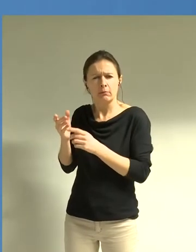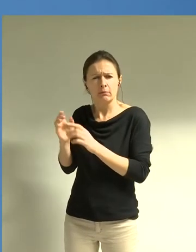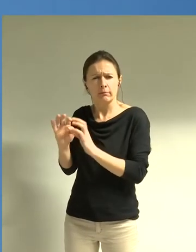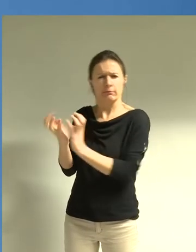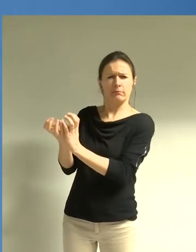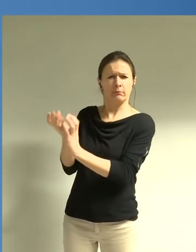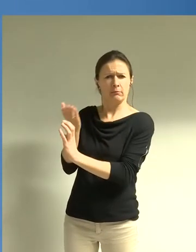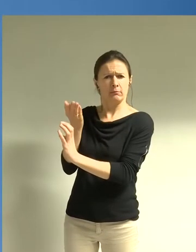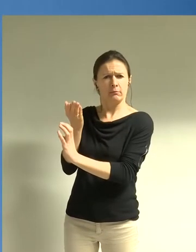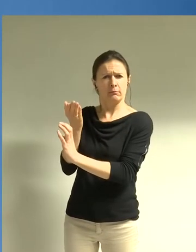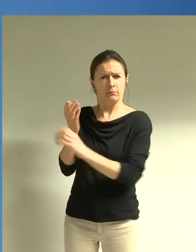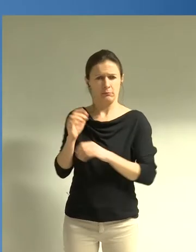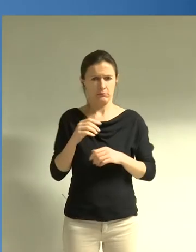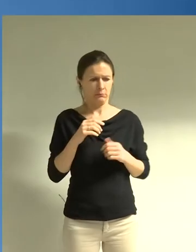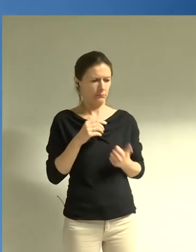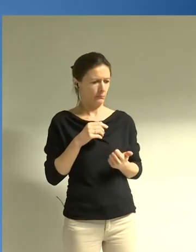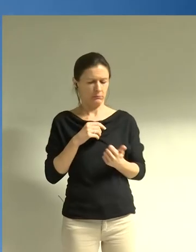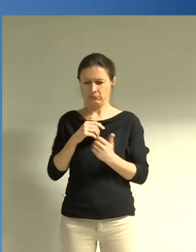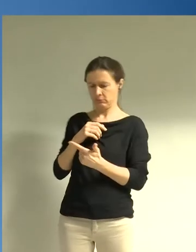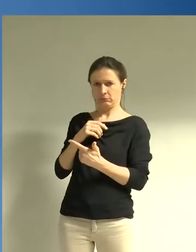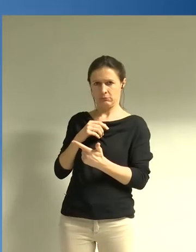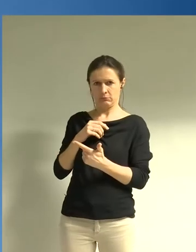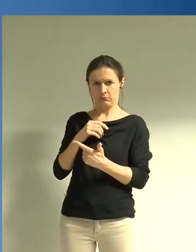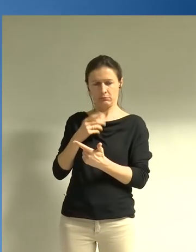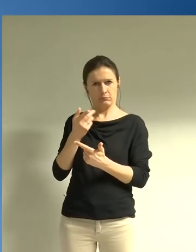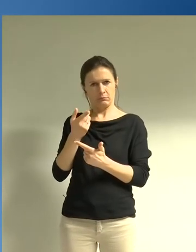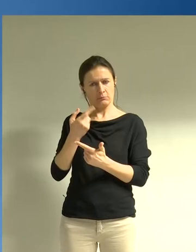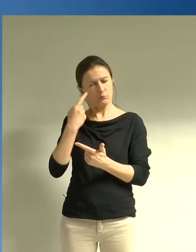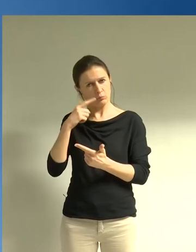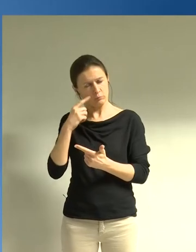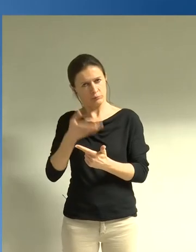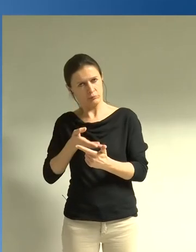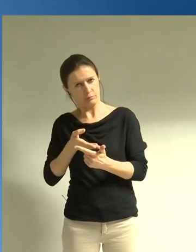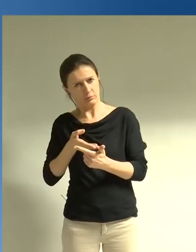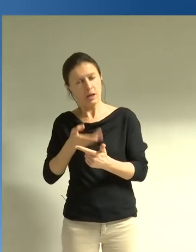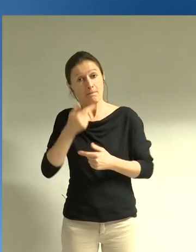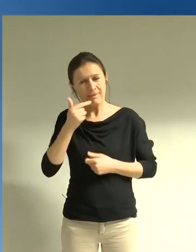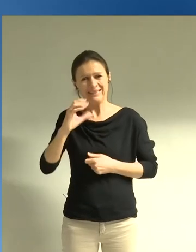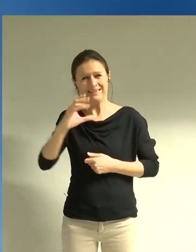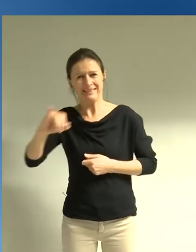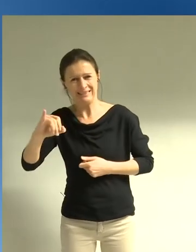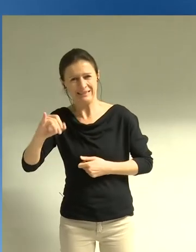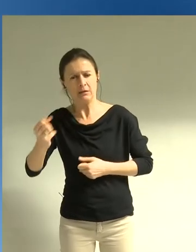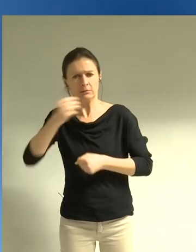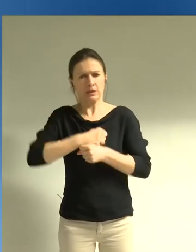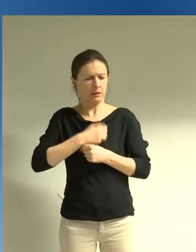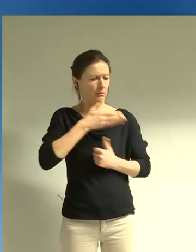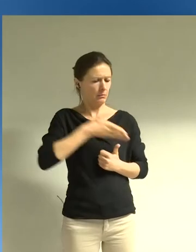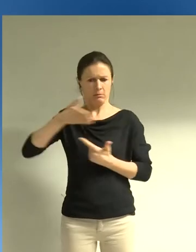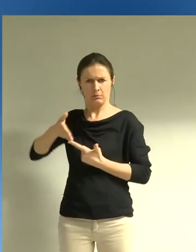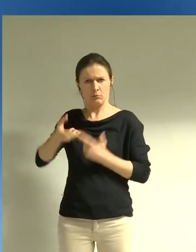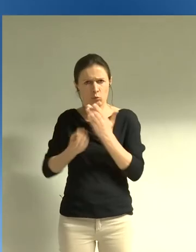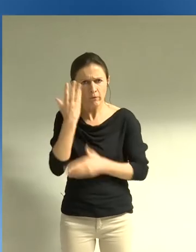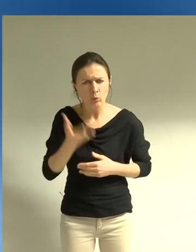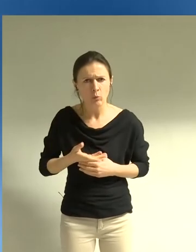charte sur les conseils citoyens indépendants en fait c'est une manière détournée d'écrire